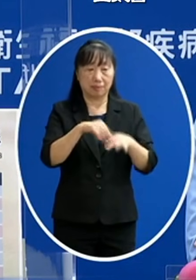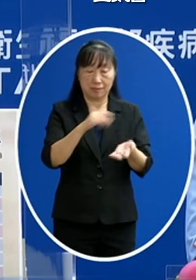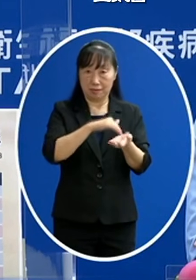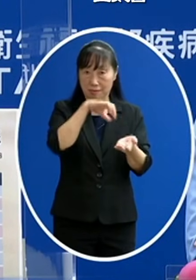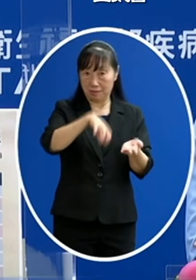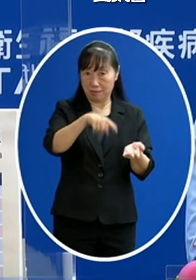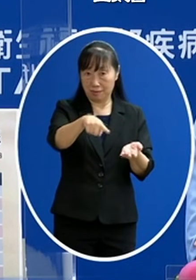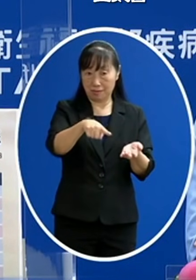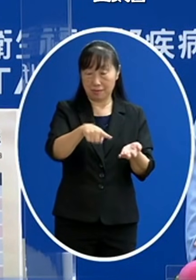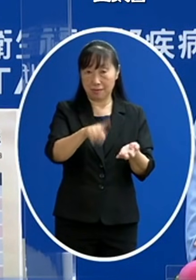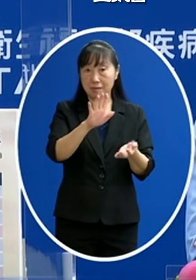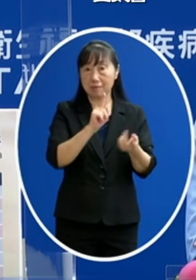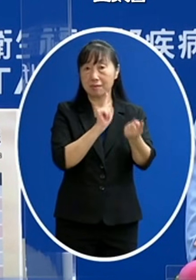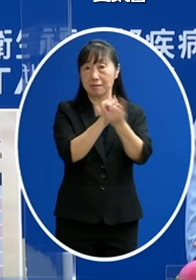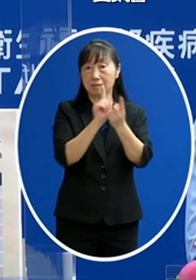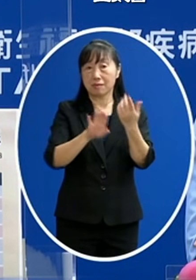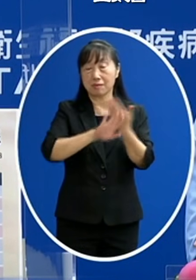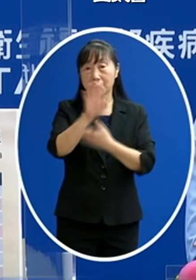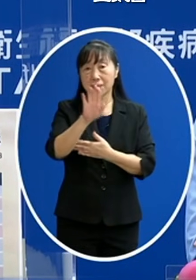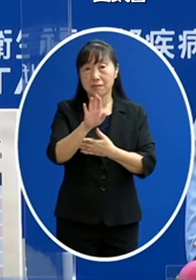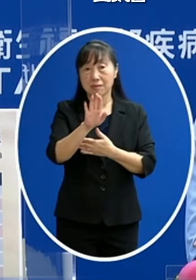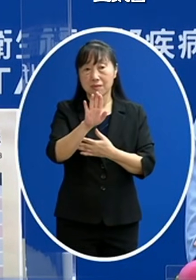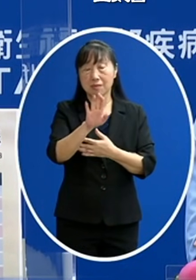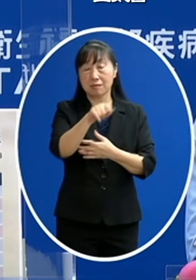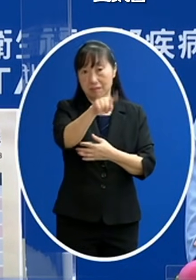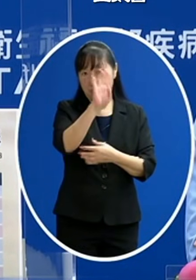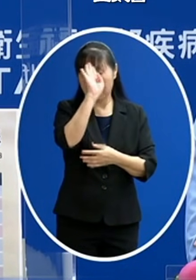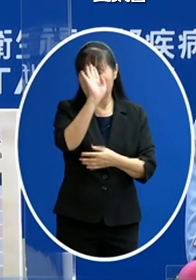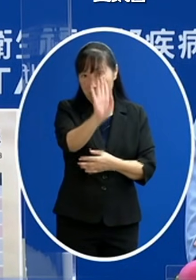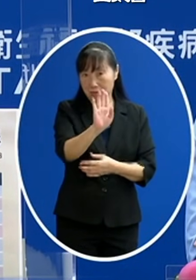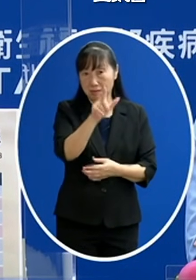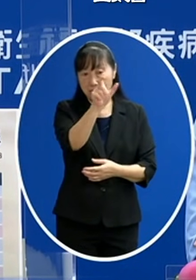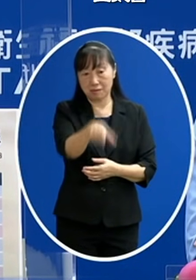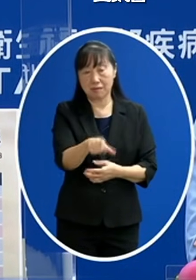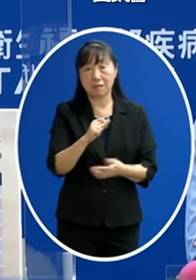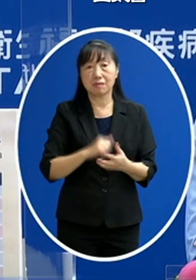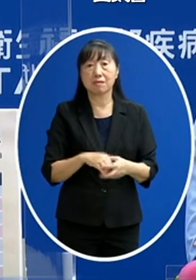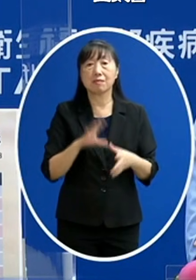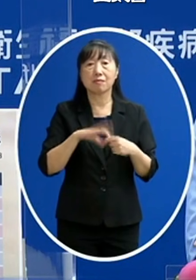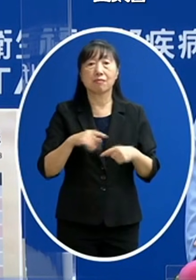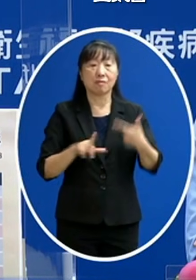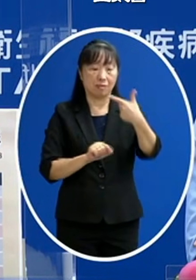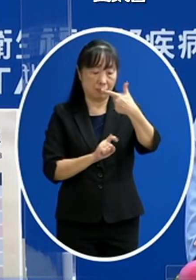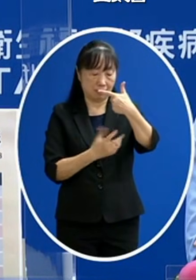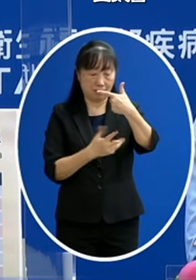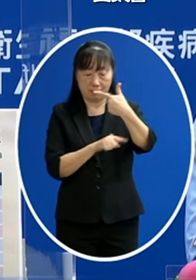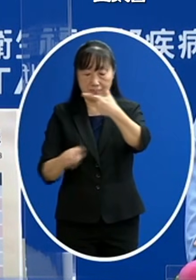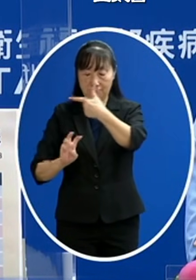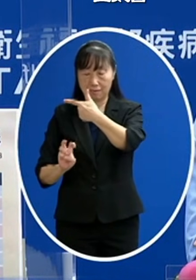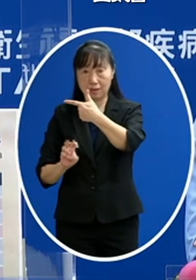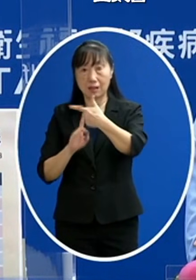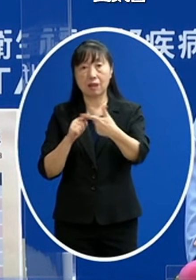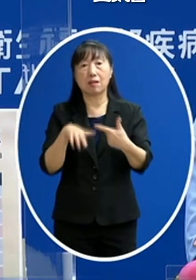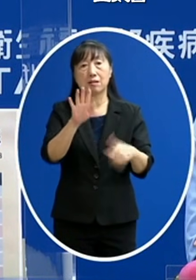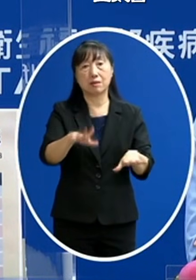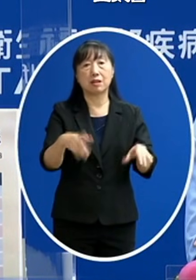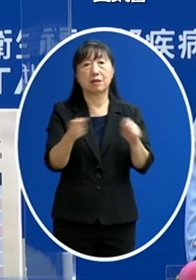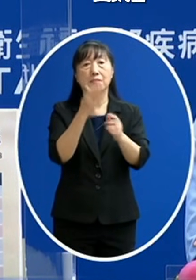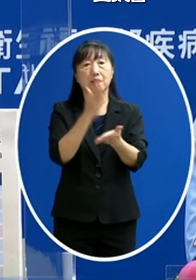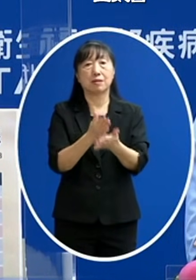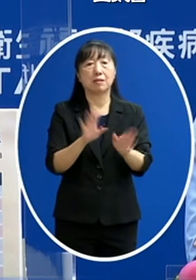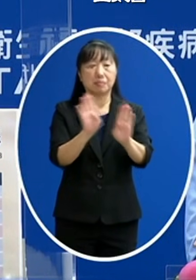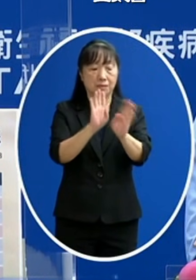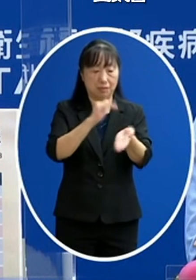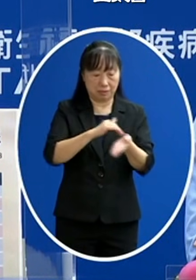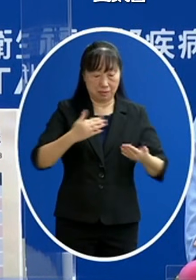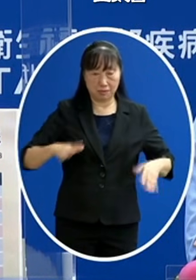面也有接触到其他的一个确诊者，所以他是要6月18到30号暂停门诊、急诊，